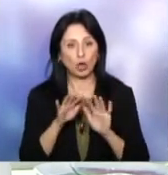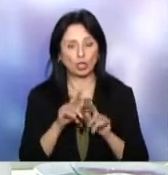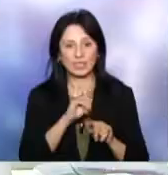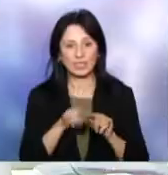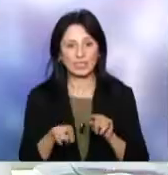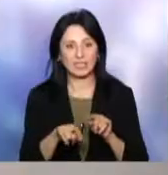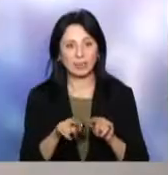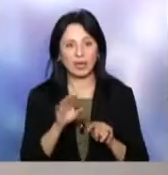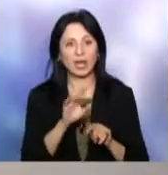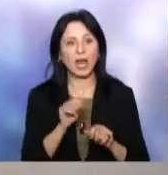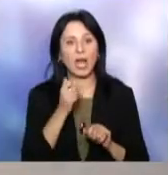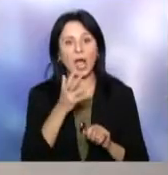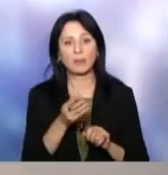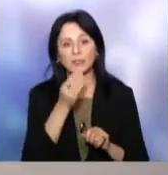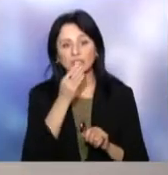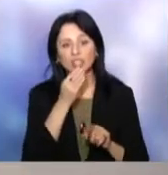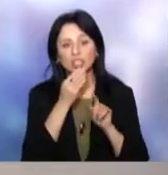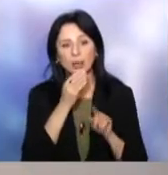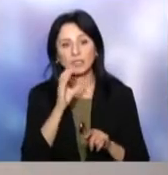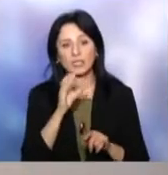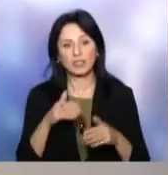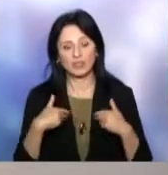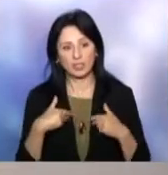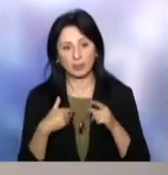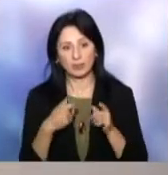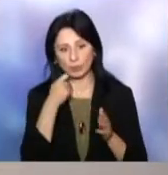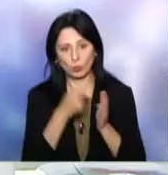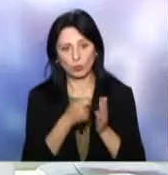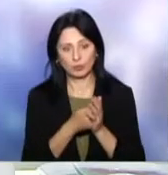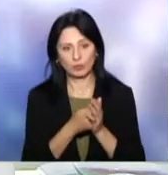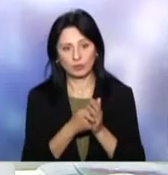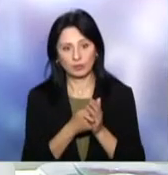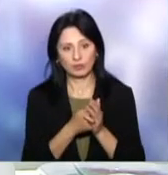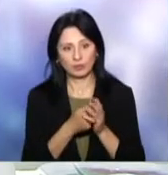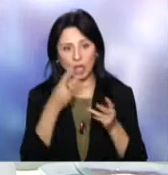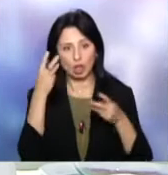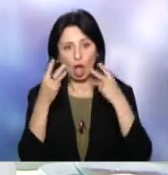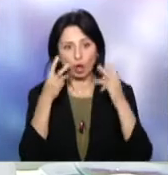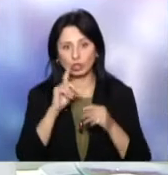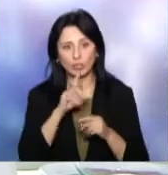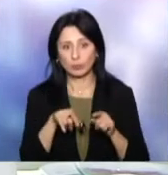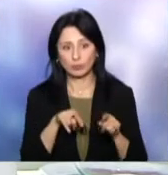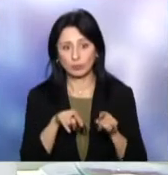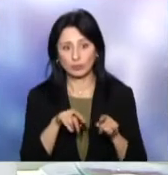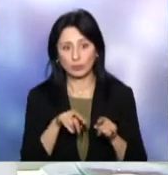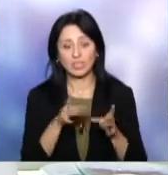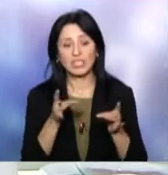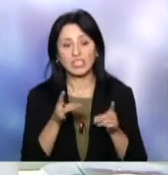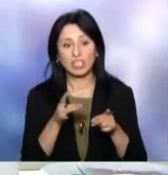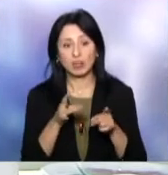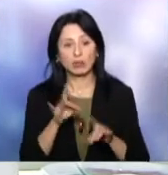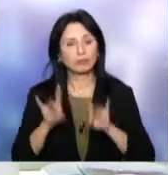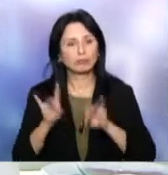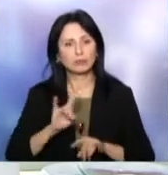სისწრაფე იმაზე, თუ რამდენად კარგად ვასაზრდებთ ორგანიზმს C-ვიტამინით და გახსოვთ, რომ ნედლ პროდუქტებში, არა